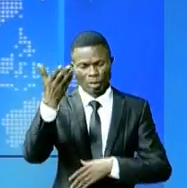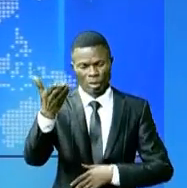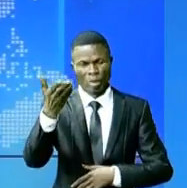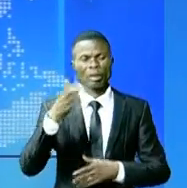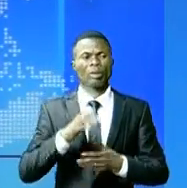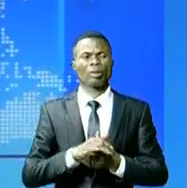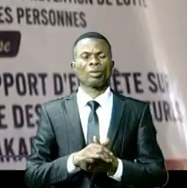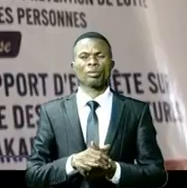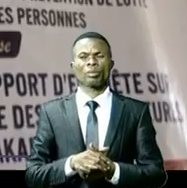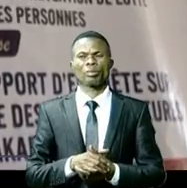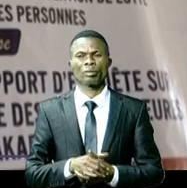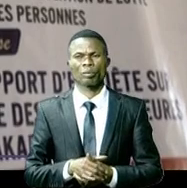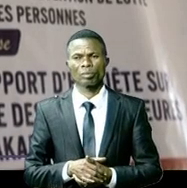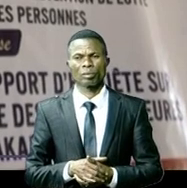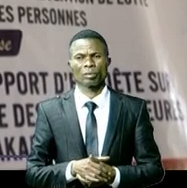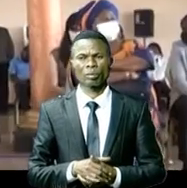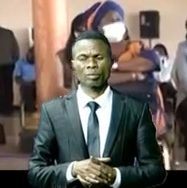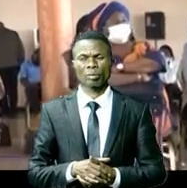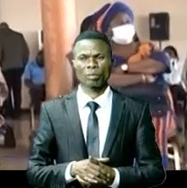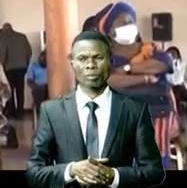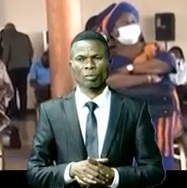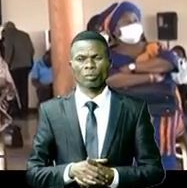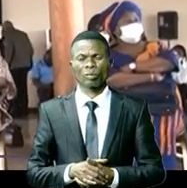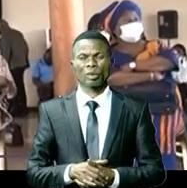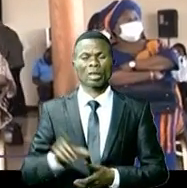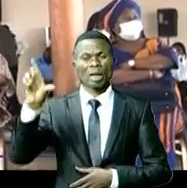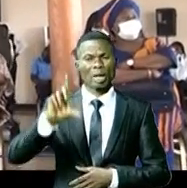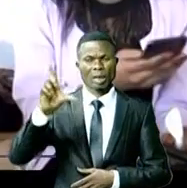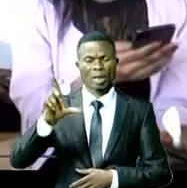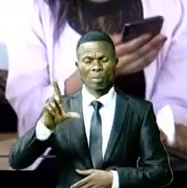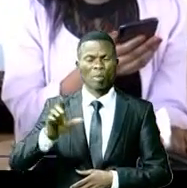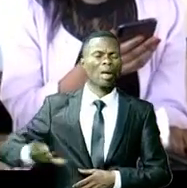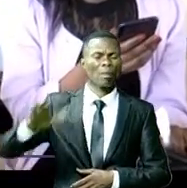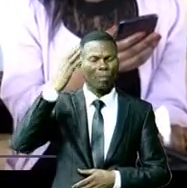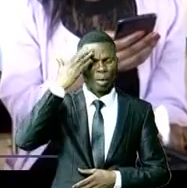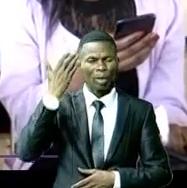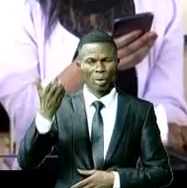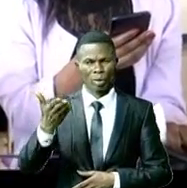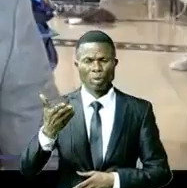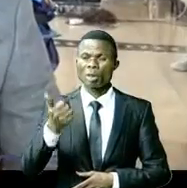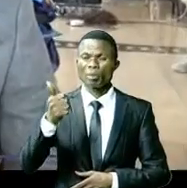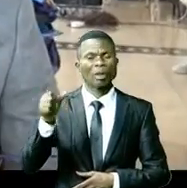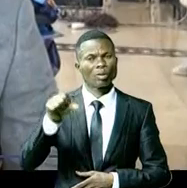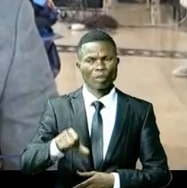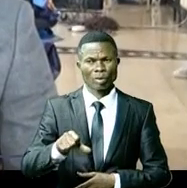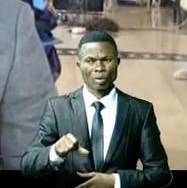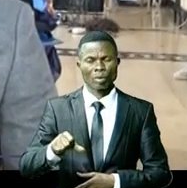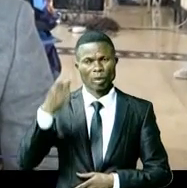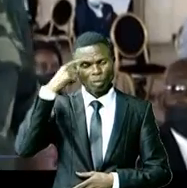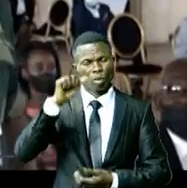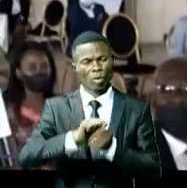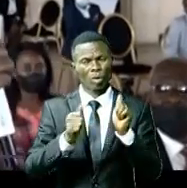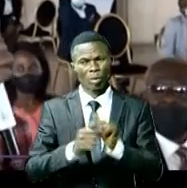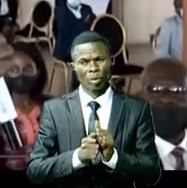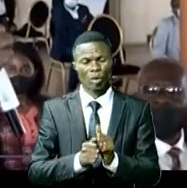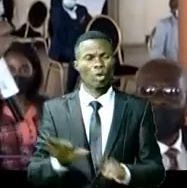reportage d'Edith Chala. L'imité Pakadjouma est tristement célèbre, à tort ou à raison, pour la promiscuité et